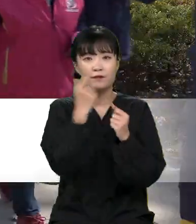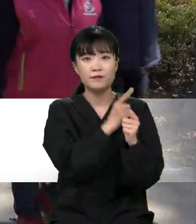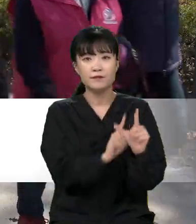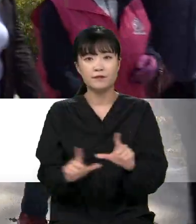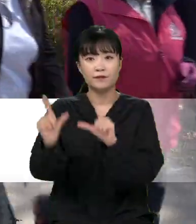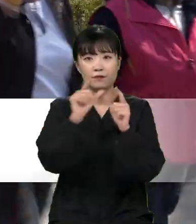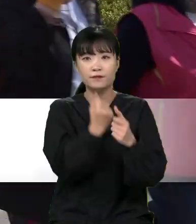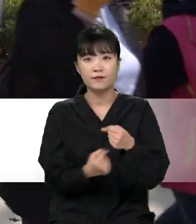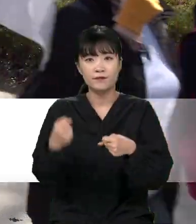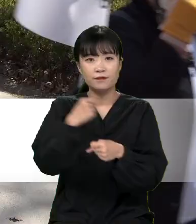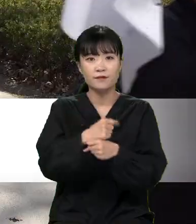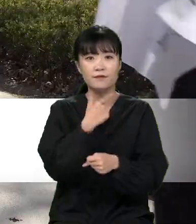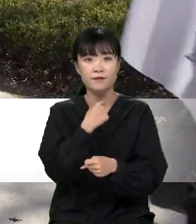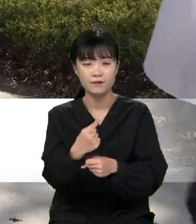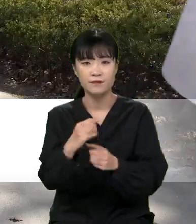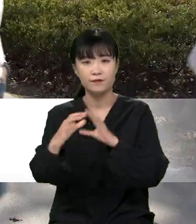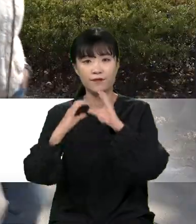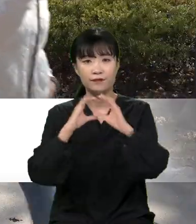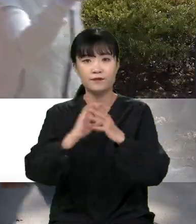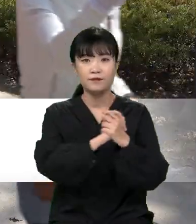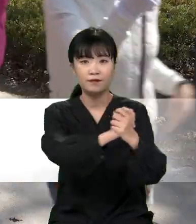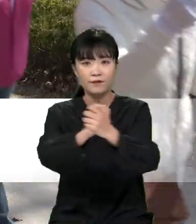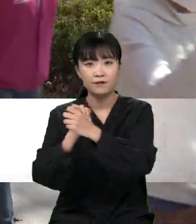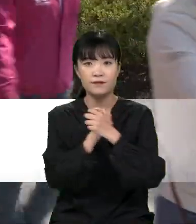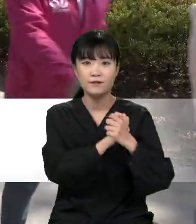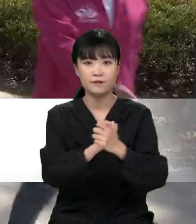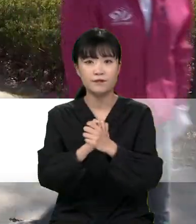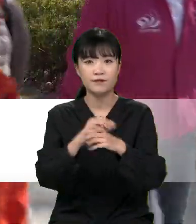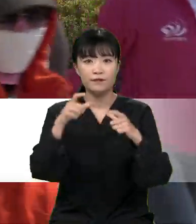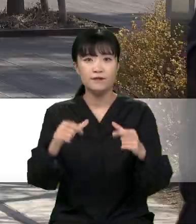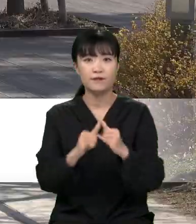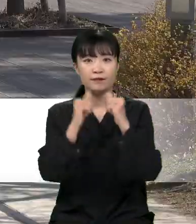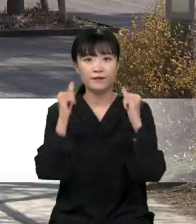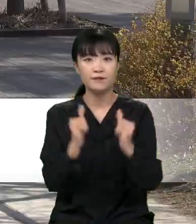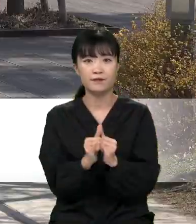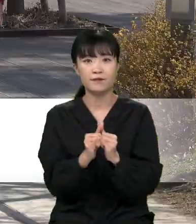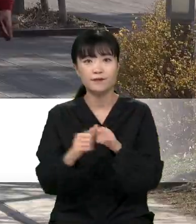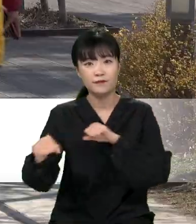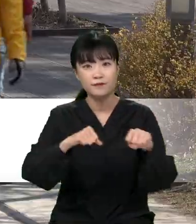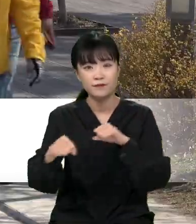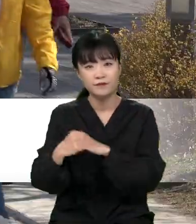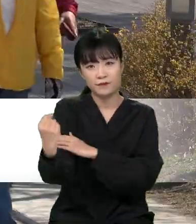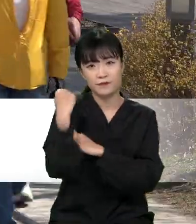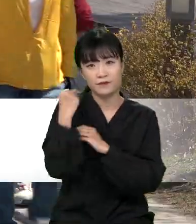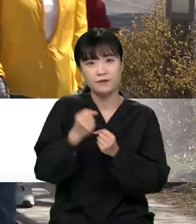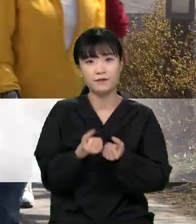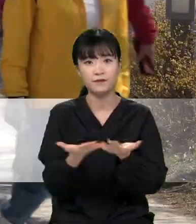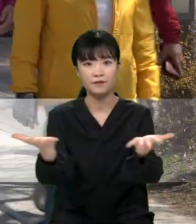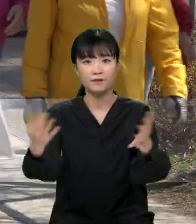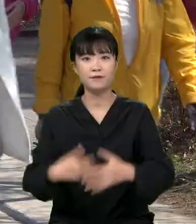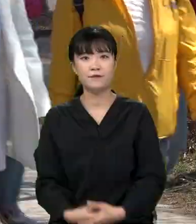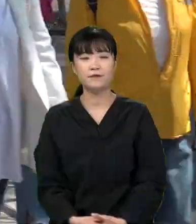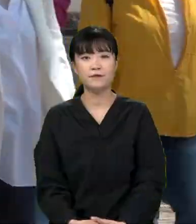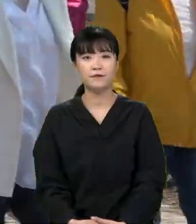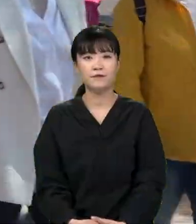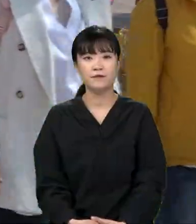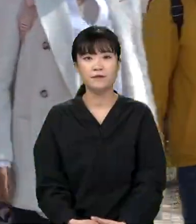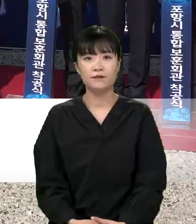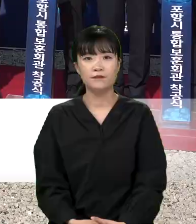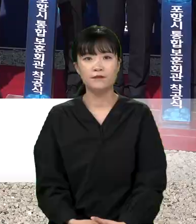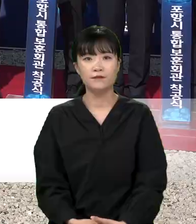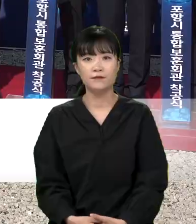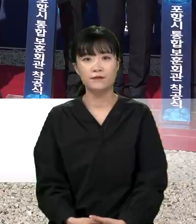건강한 일상 회복을 기원하고 소통과 화합을 도모해 지역 사회의 활기찬 에너지를 전파 했읍니다